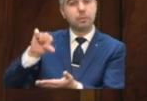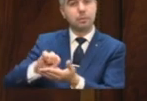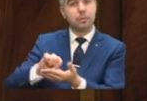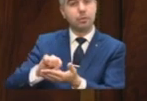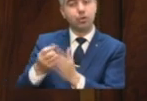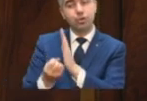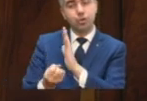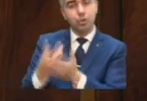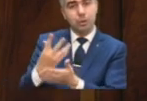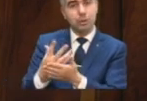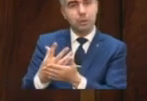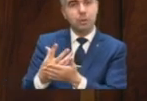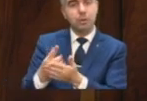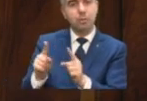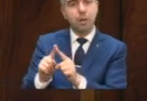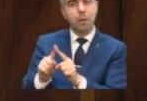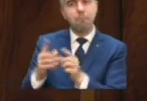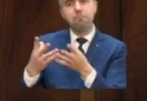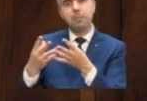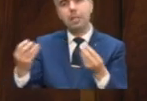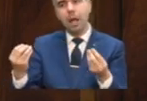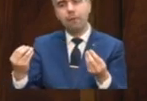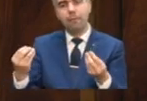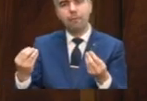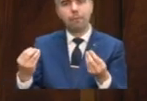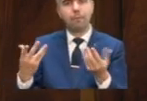العولمة واخا جابت بزاف ديال الأشياء